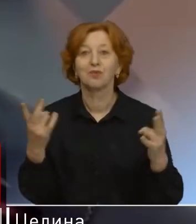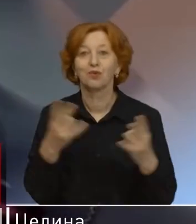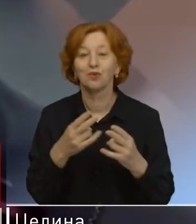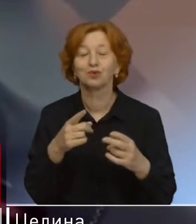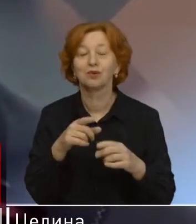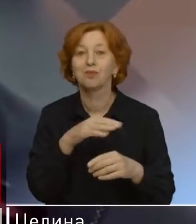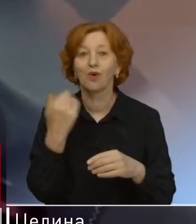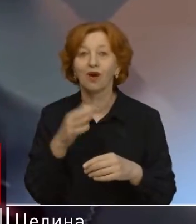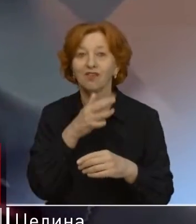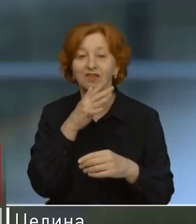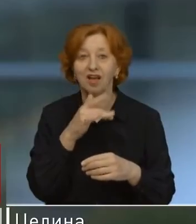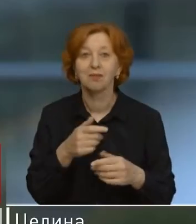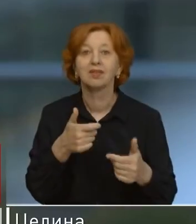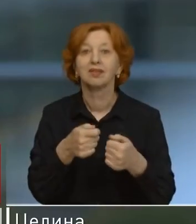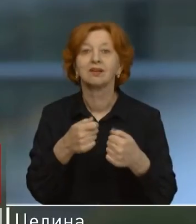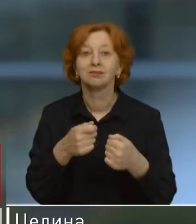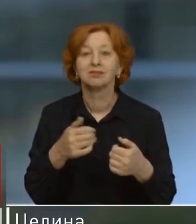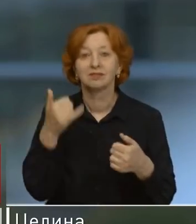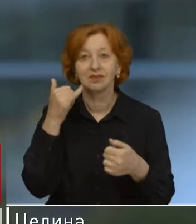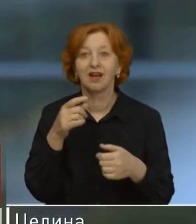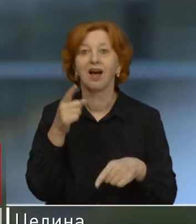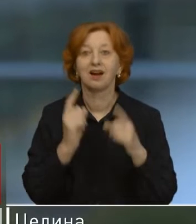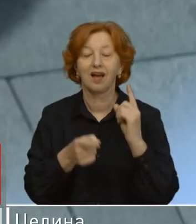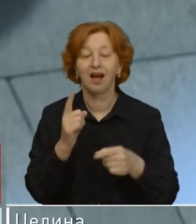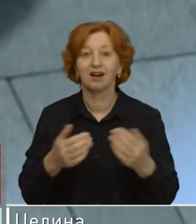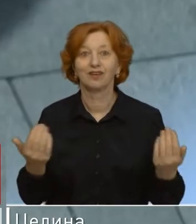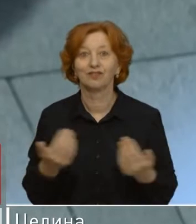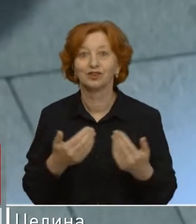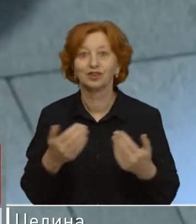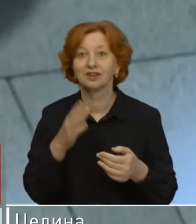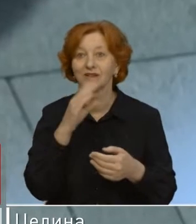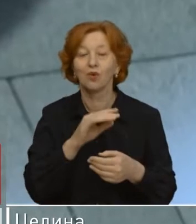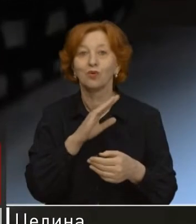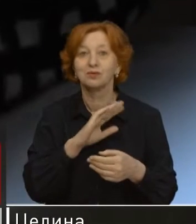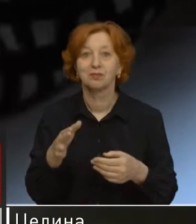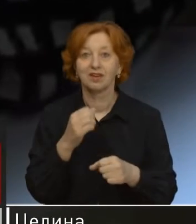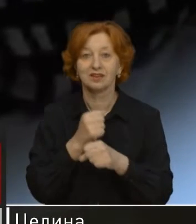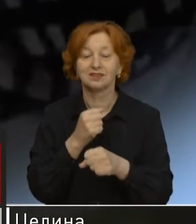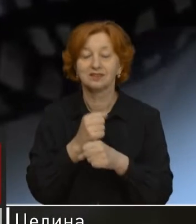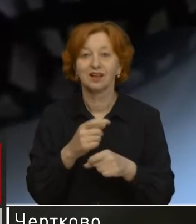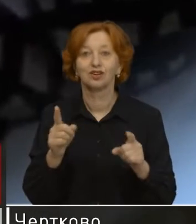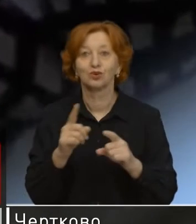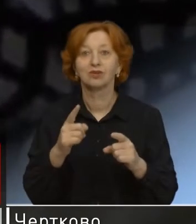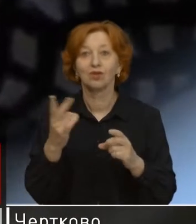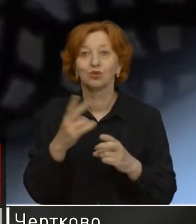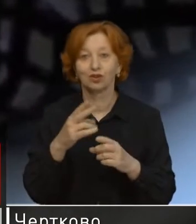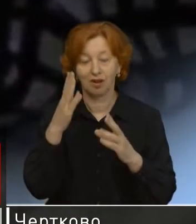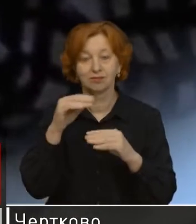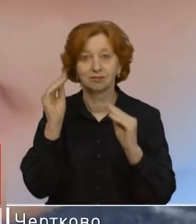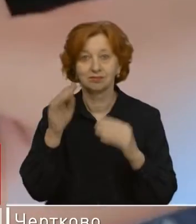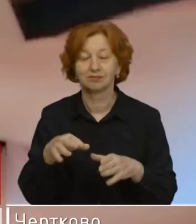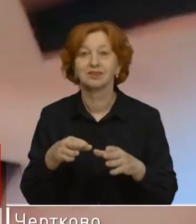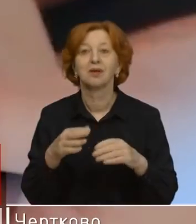признакам. Много времени в онлайн в ущерб вашей реальной жизни. Вы не успеваете сделать запланированное, мало уделяете внимания полезным вещам